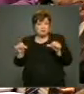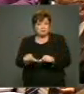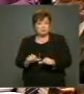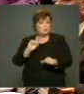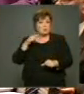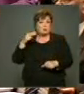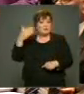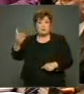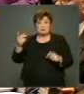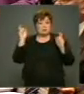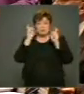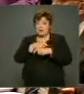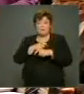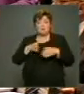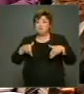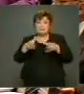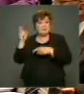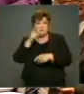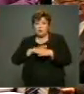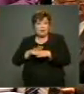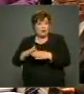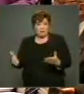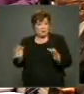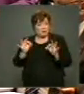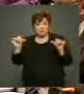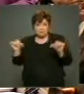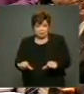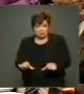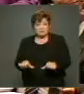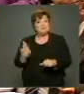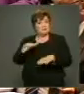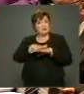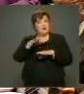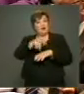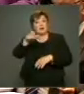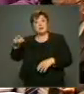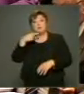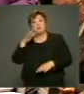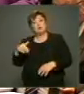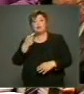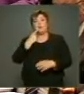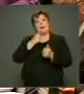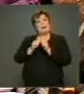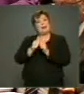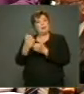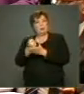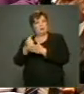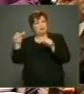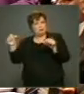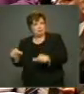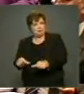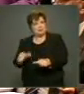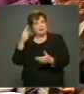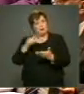täysin kulkukelvottomaan kuntoon. Asiantuntijoiden mukaan jopa Suomen kilpailukyky heikkenee kulkuväylien